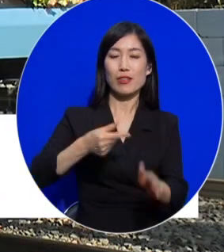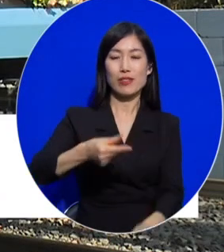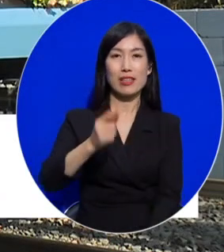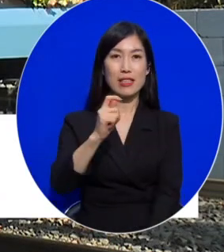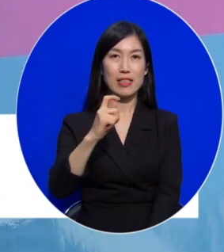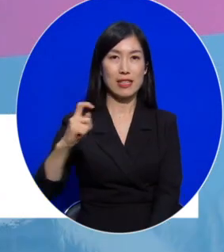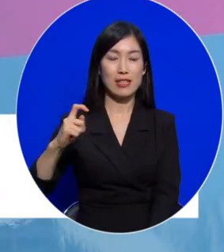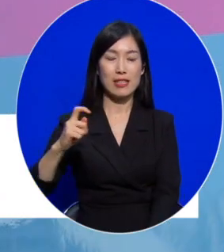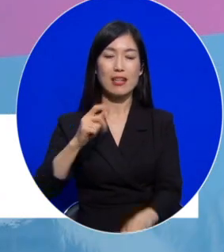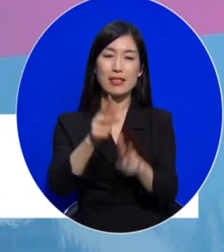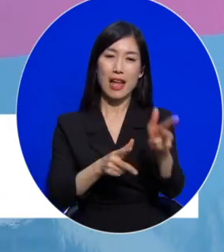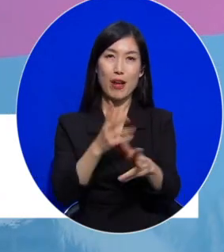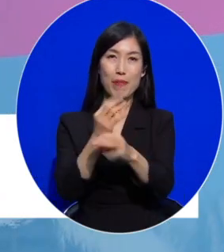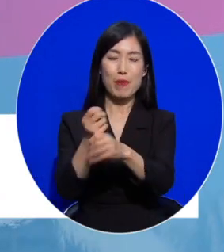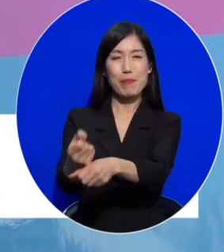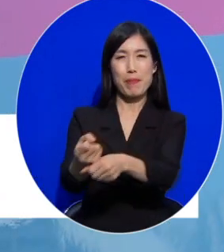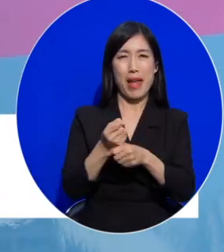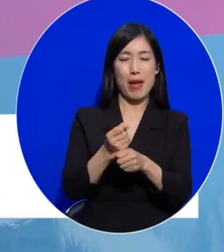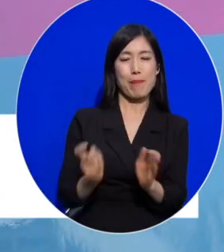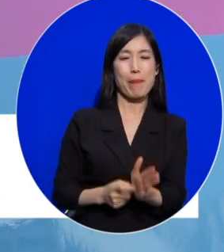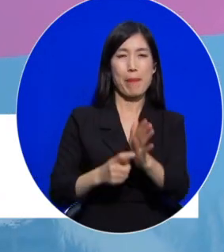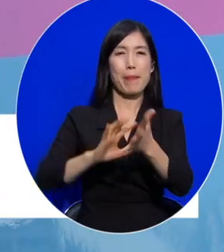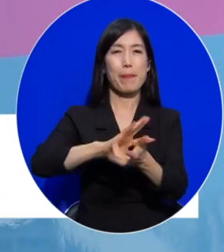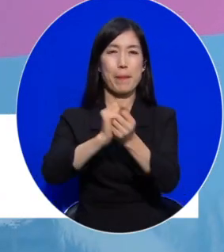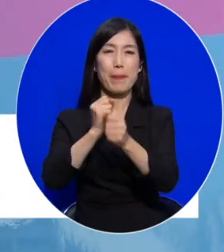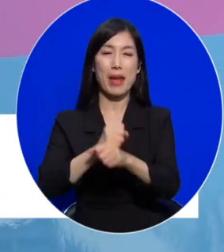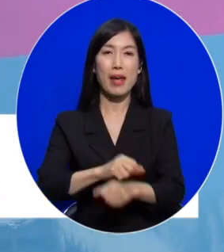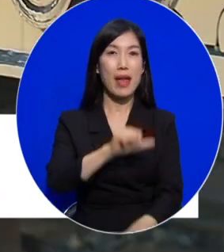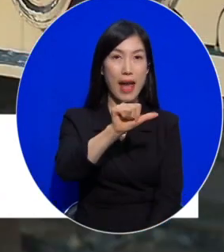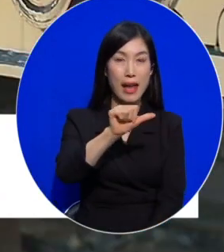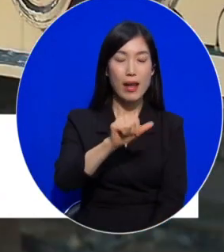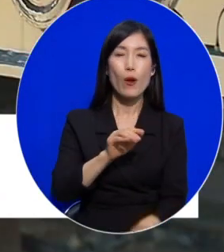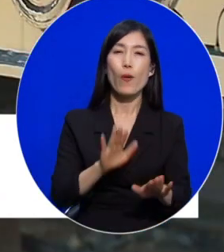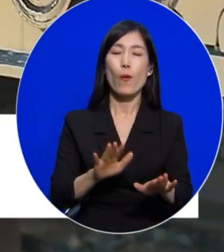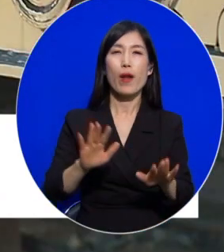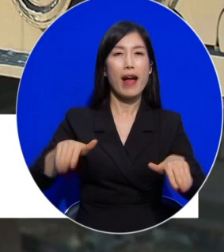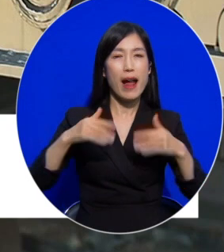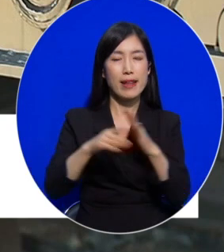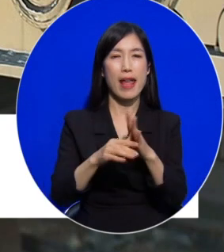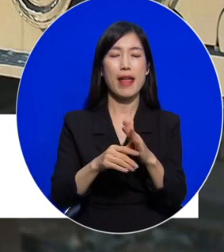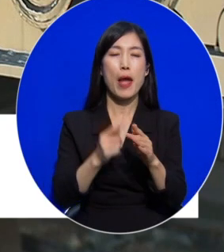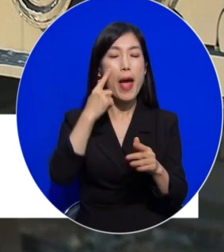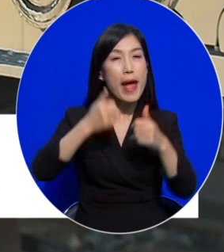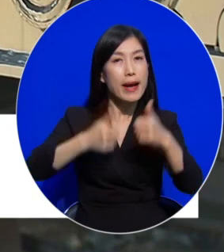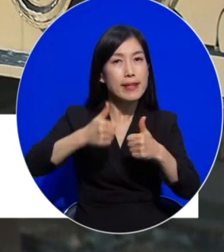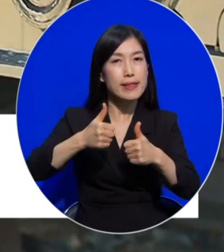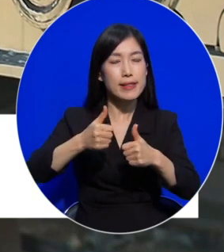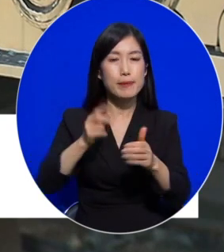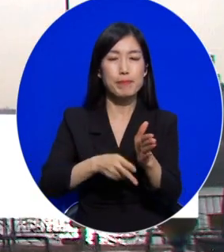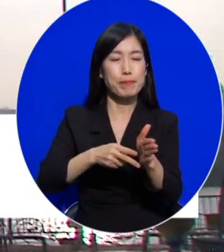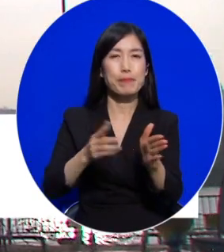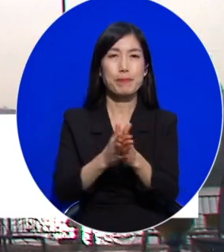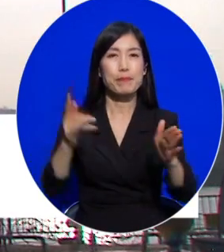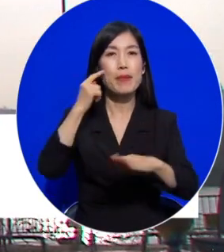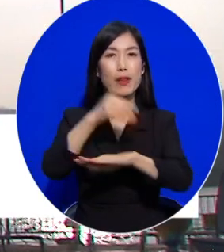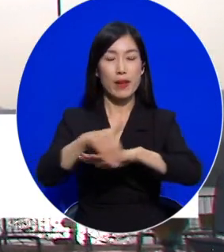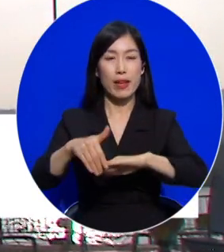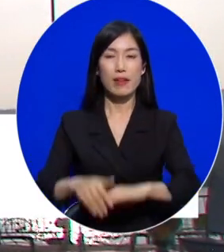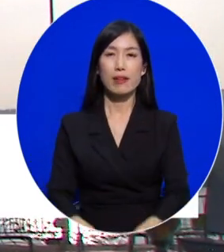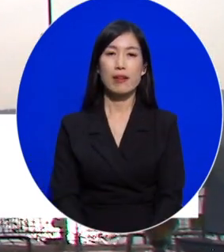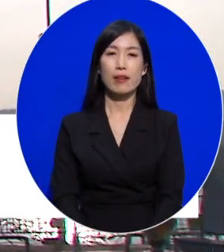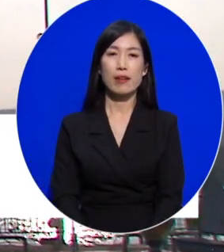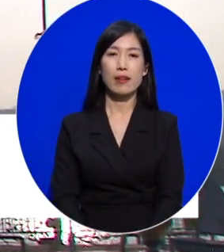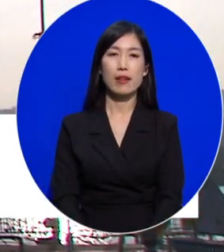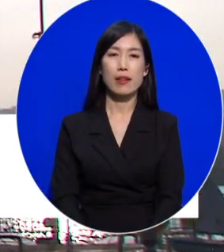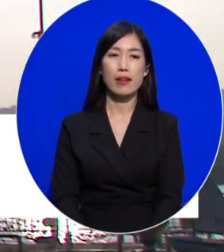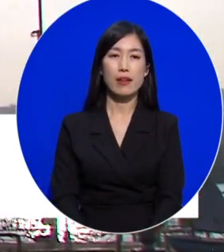gtx는 사업 일정을 보다 신속하게 진행해 a노선은 올해 하반기 시험 운행에 들어갈 전망입니다 도심